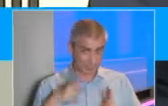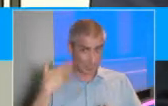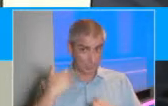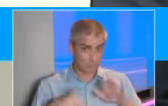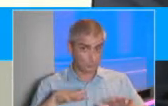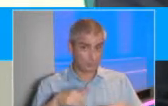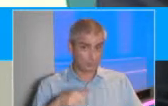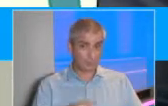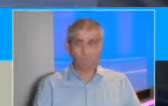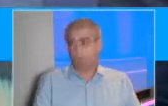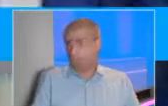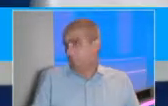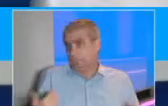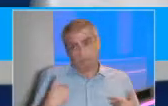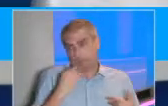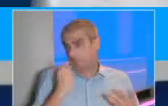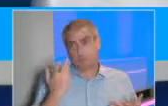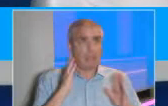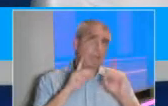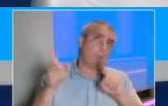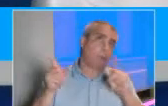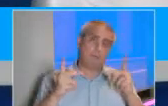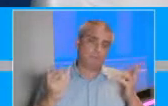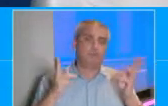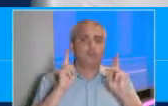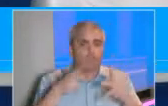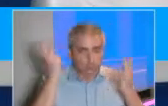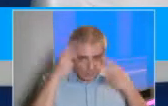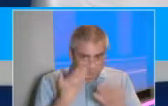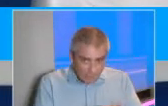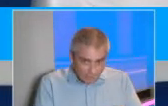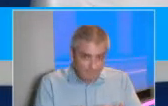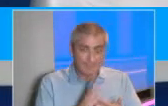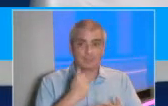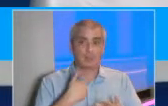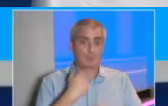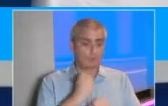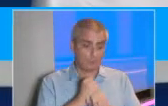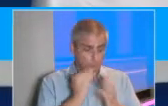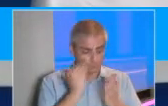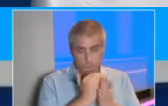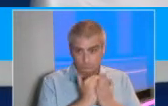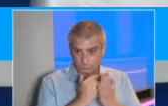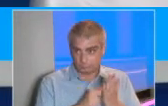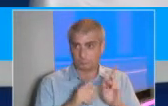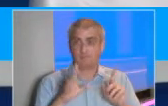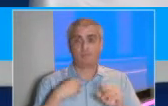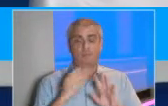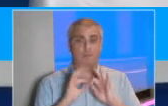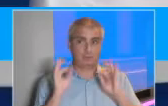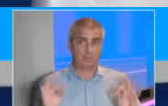ראש ממשלה? אני לא עוסקת באמונות עכשיו. יש הסכם שאם אנחנו נלך לפיו, ואם אנחנו